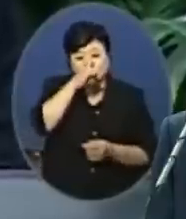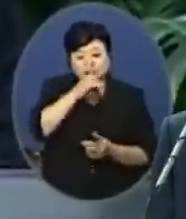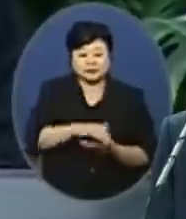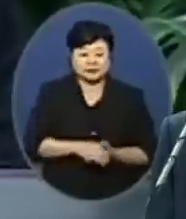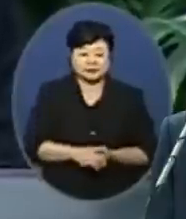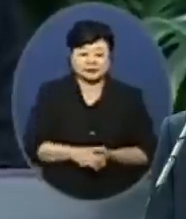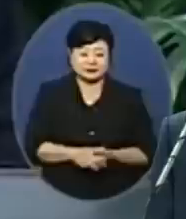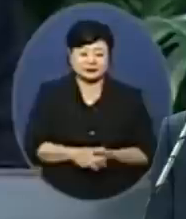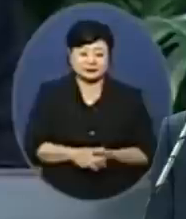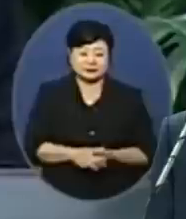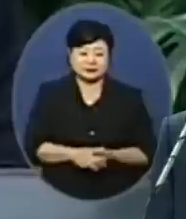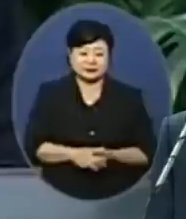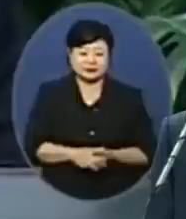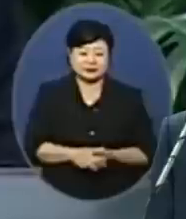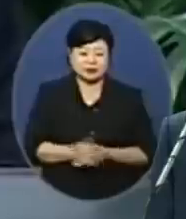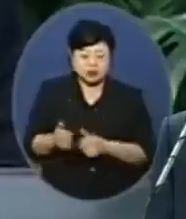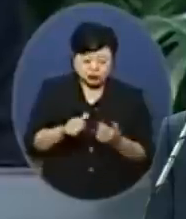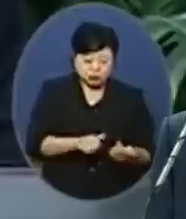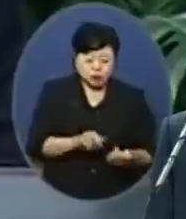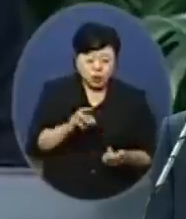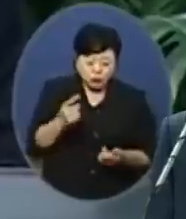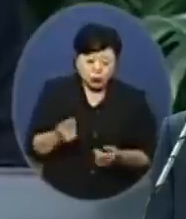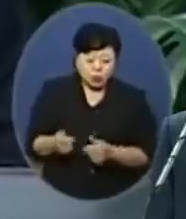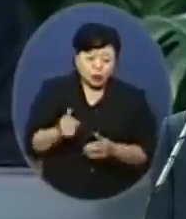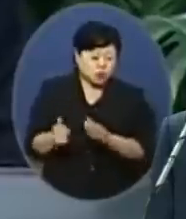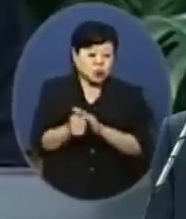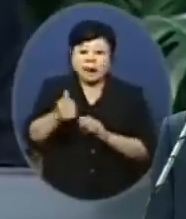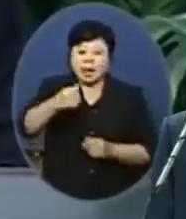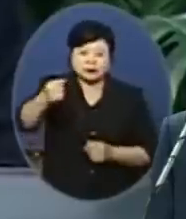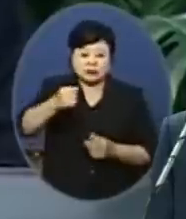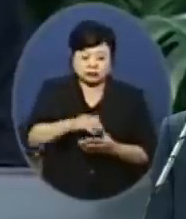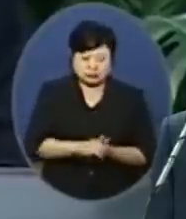말이 죽더라도 소망을 가져라.